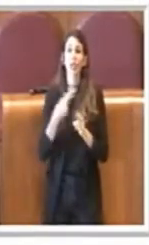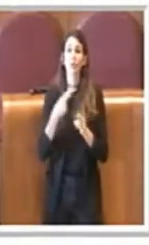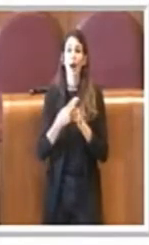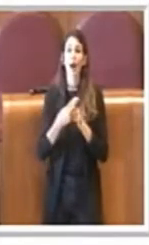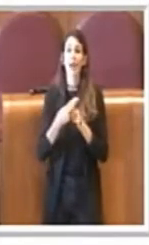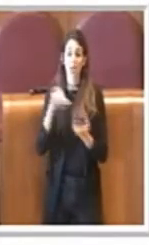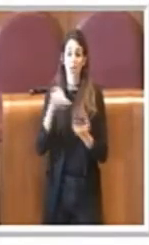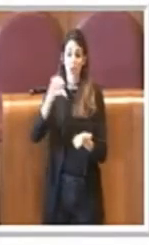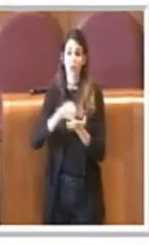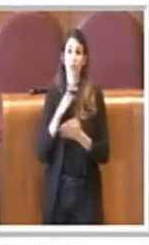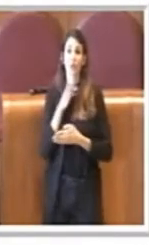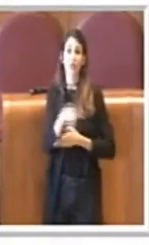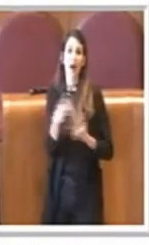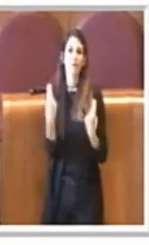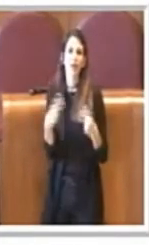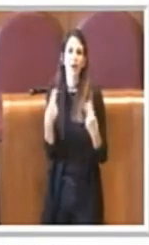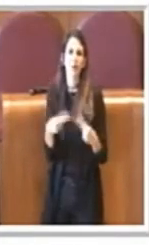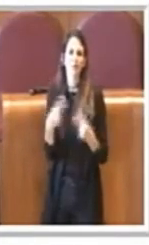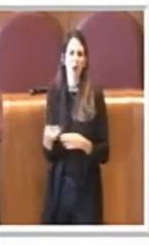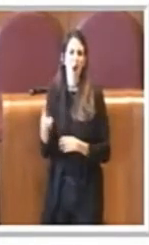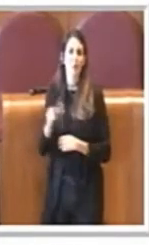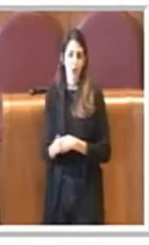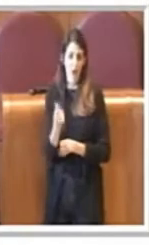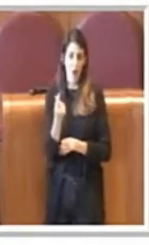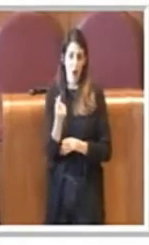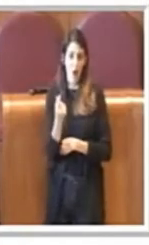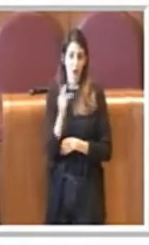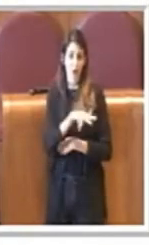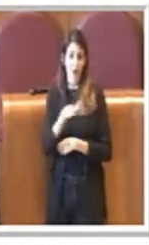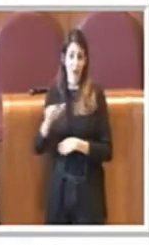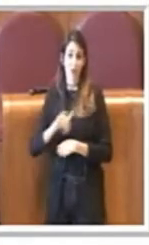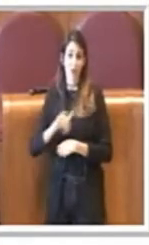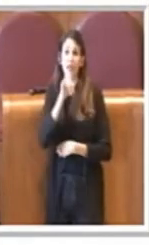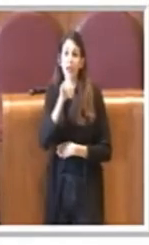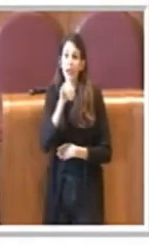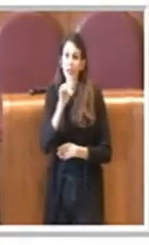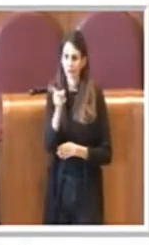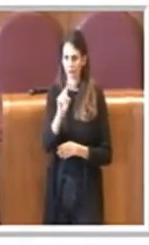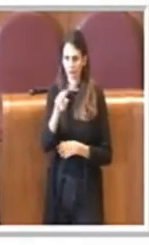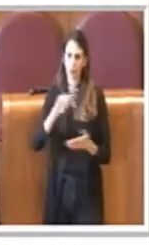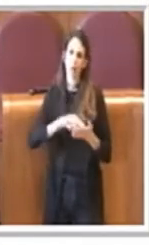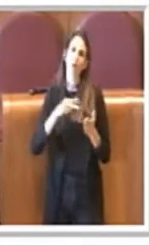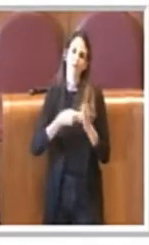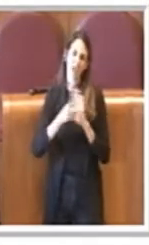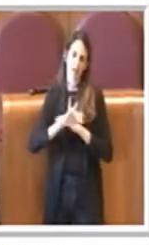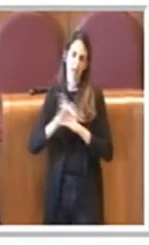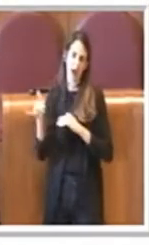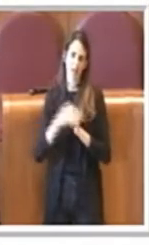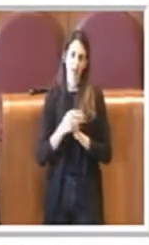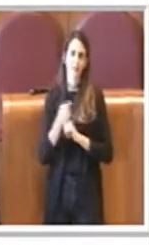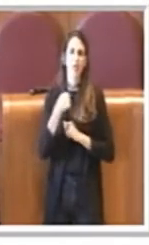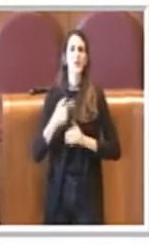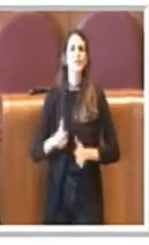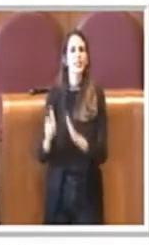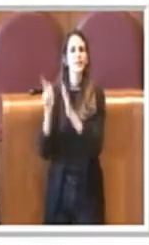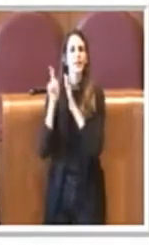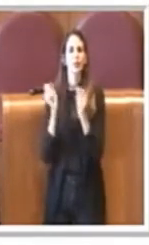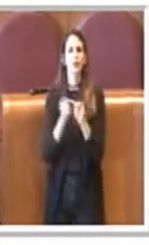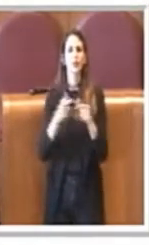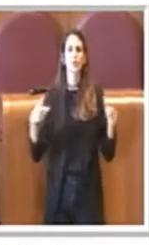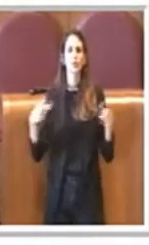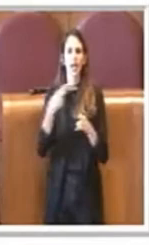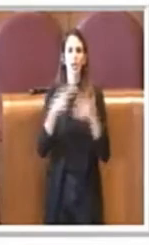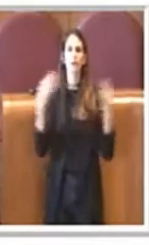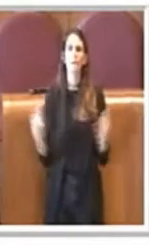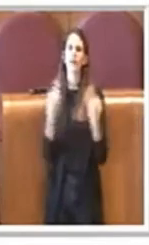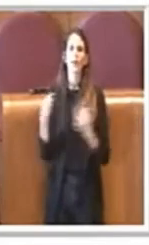di farsi una passeggiata a Piazza Navona. I problemi sono altri. Anche io lo scorso fine settimana mi sono fatto una bella passeggiata in centro.